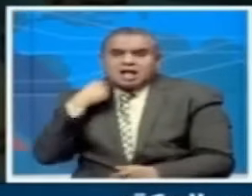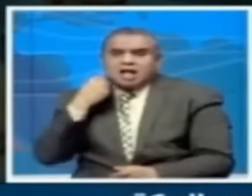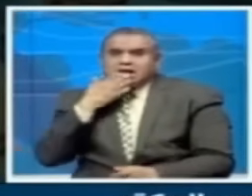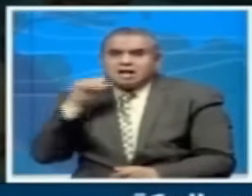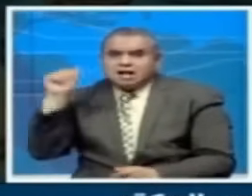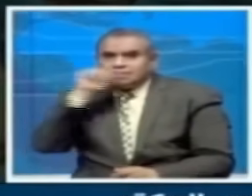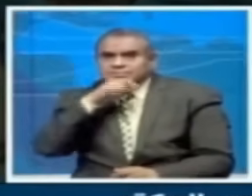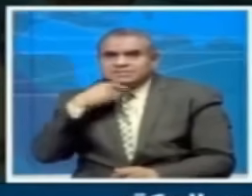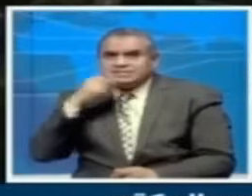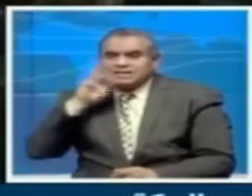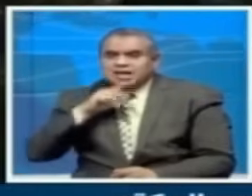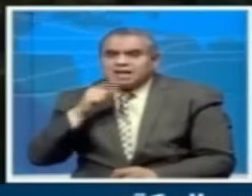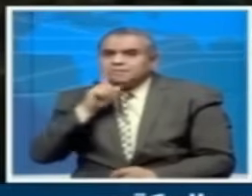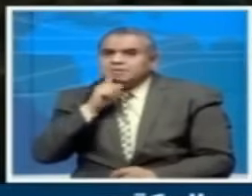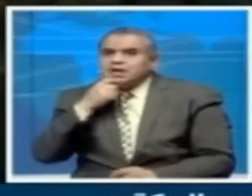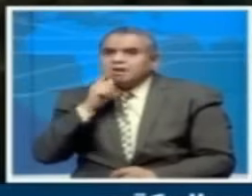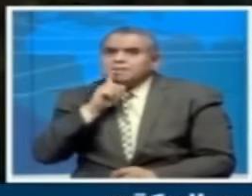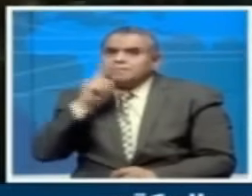رئيس حزب الوفد.